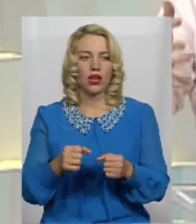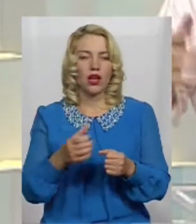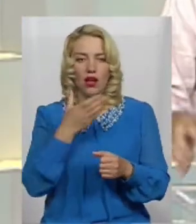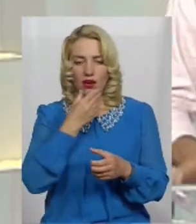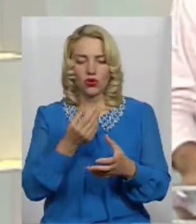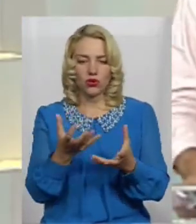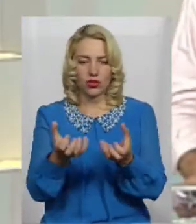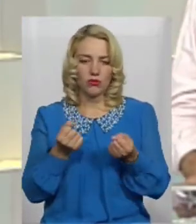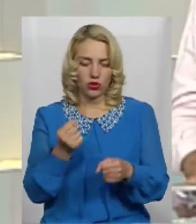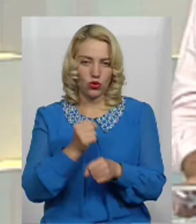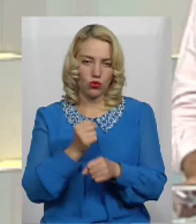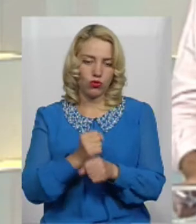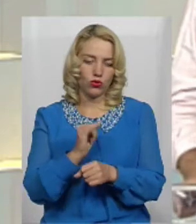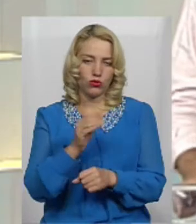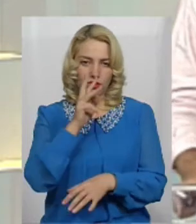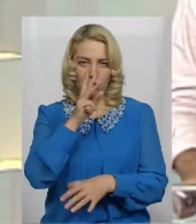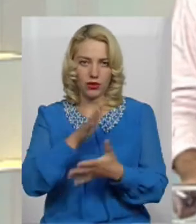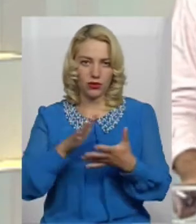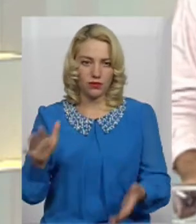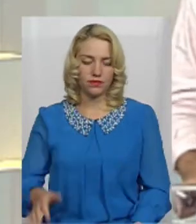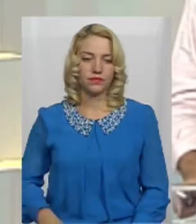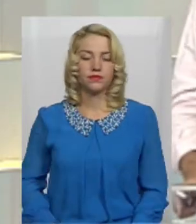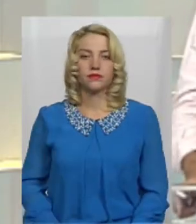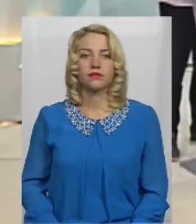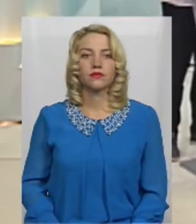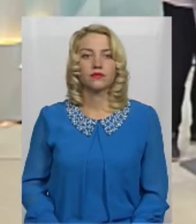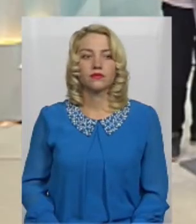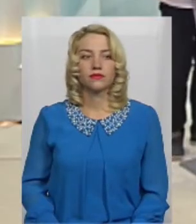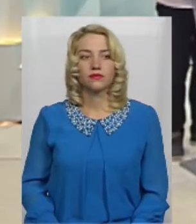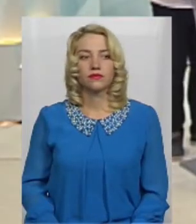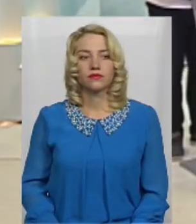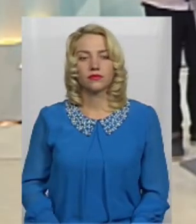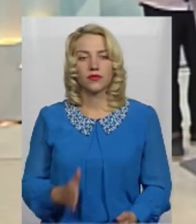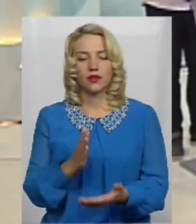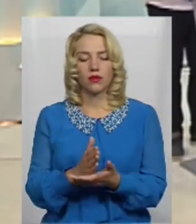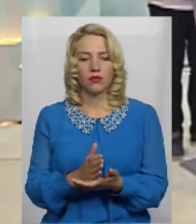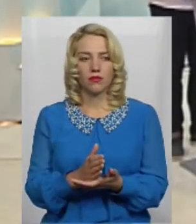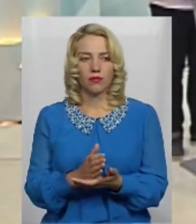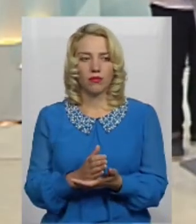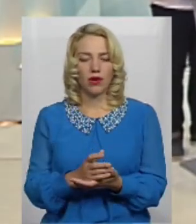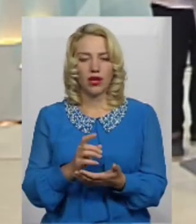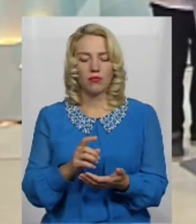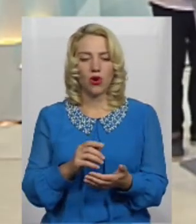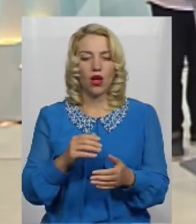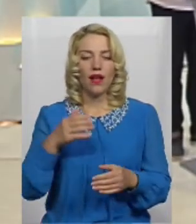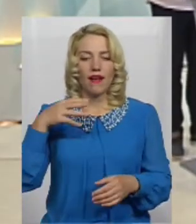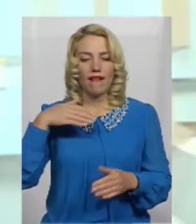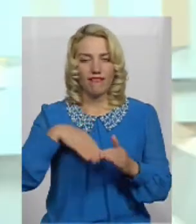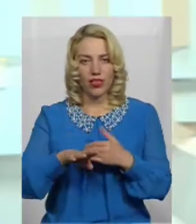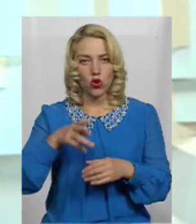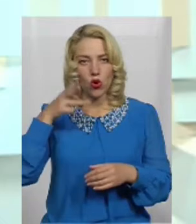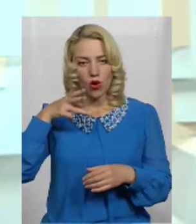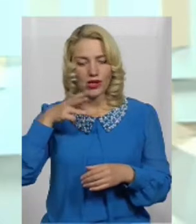гідну роботу, на більш гідну оплату праці. Дякую за відповідь. І маємо записані відеозапитання від жителів